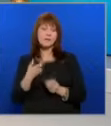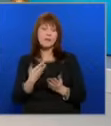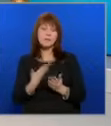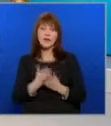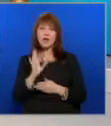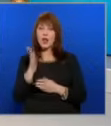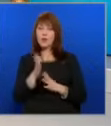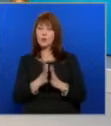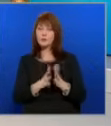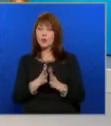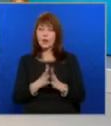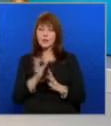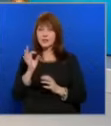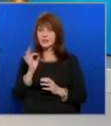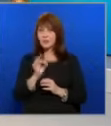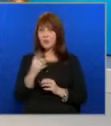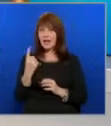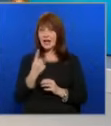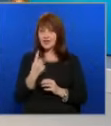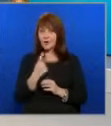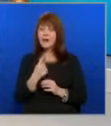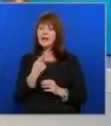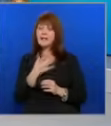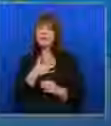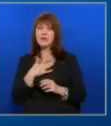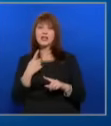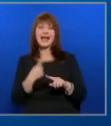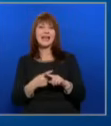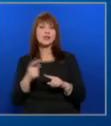зрители. Сред тях беше Христо Стоичков, чиито емоции взеха връх.